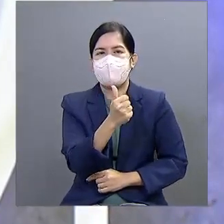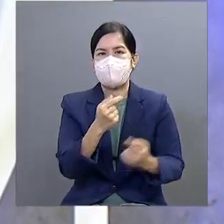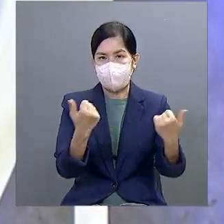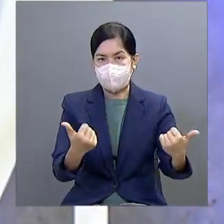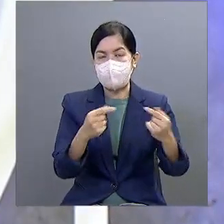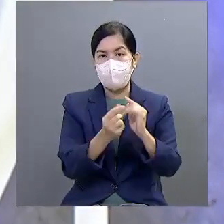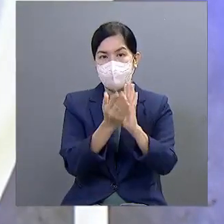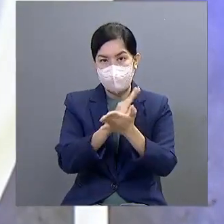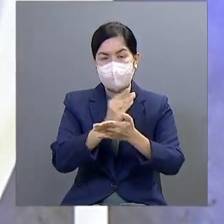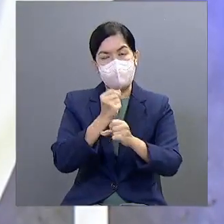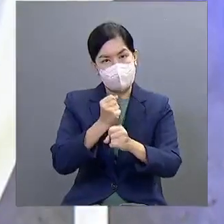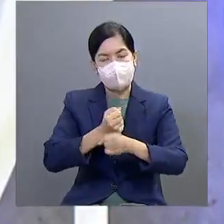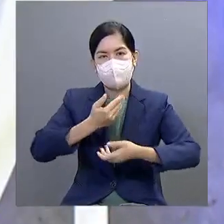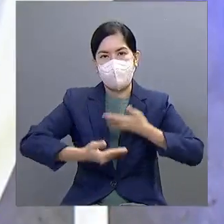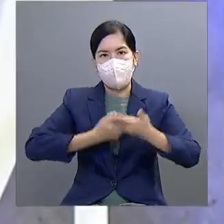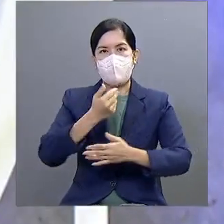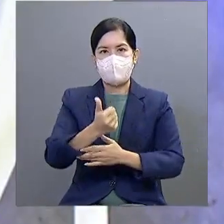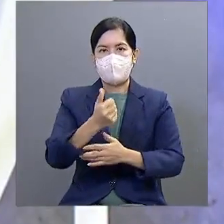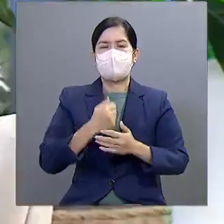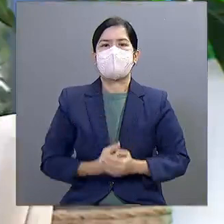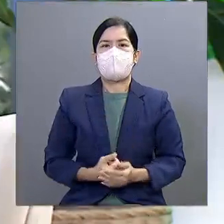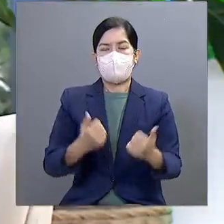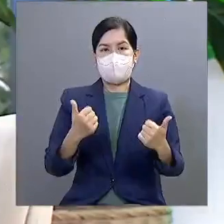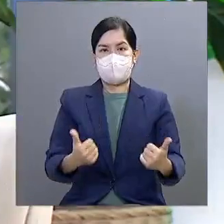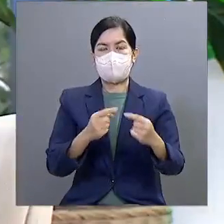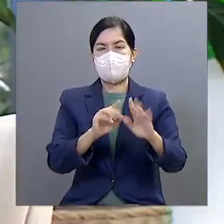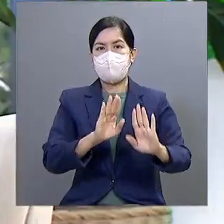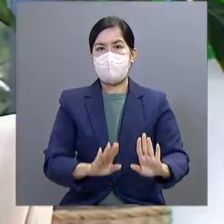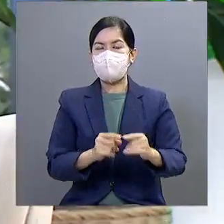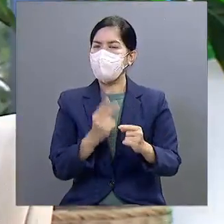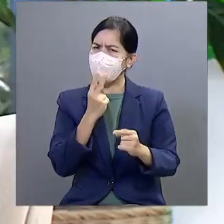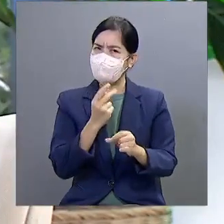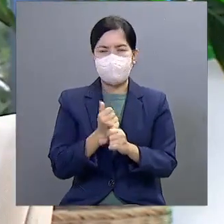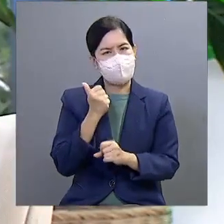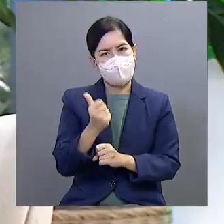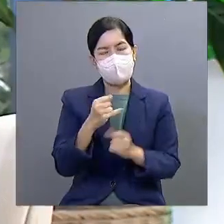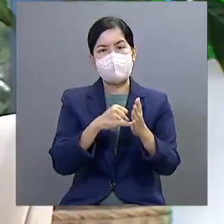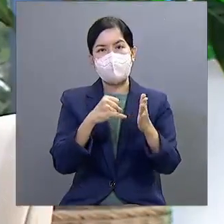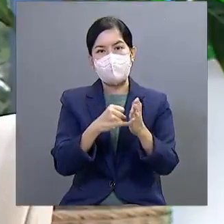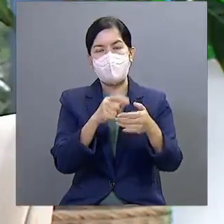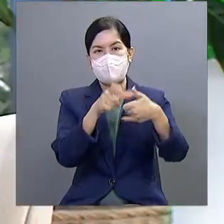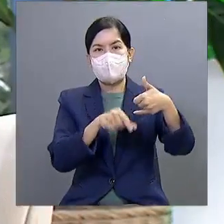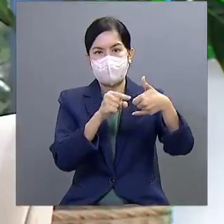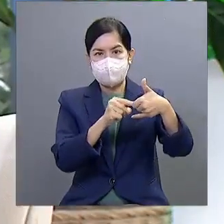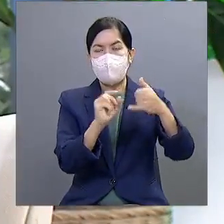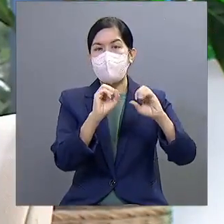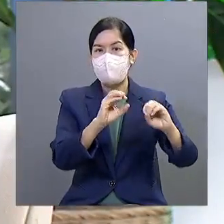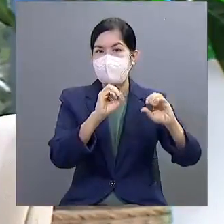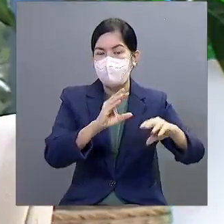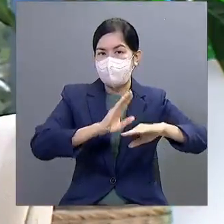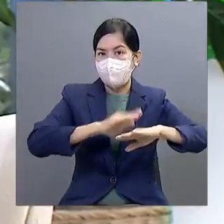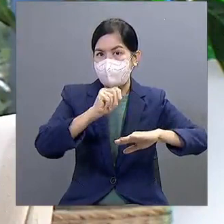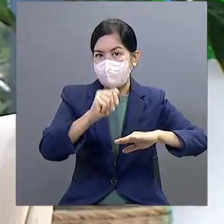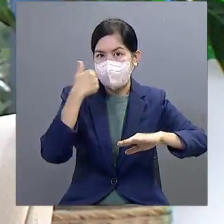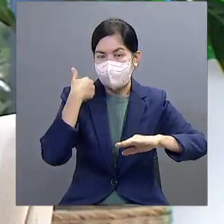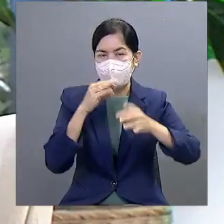นี้ easyHandmade ใช่ไหม ทำได้ง่ายนิดเดียวครูการกาญจนาภาสถิรัชวานนะคะผู้เชี่ยวชาญด้านความหอมและเครื่องสำอาง